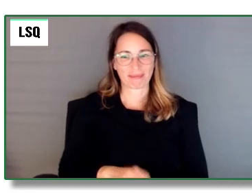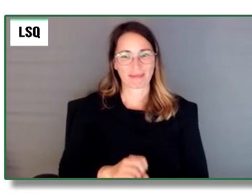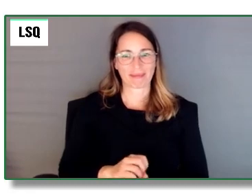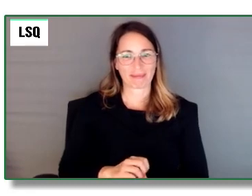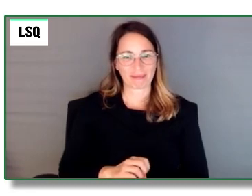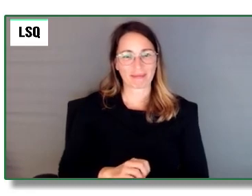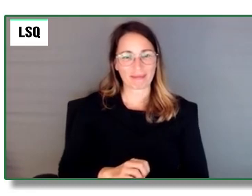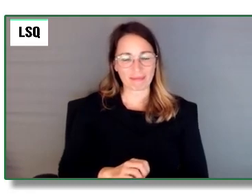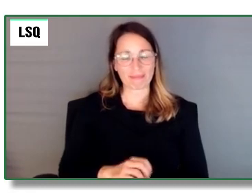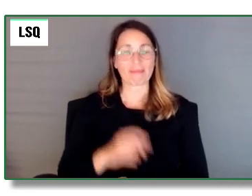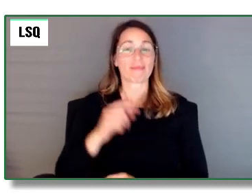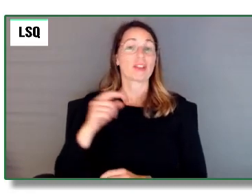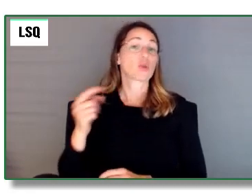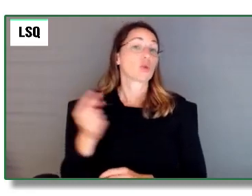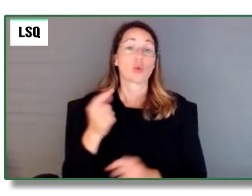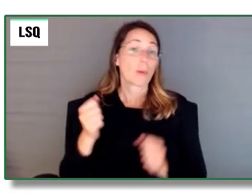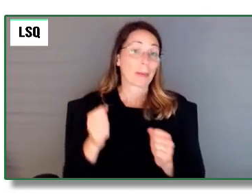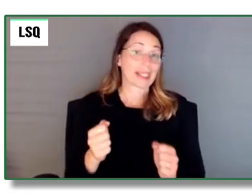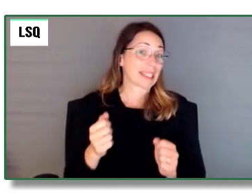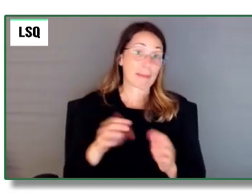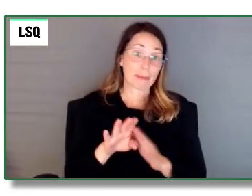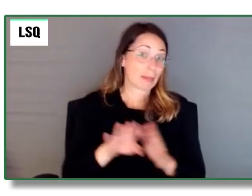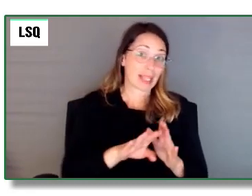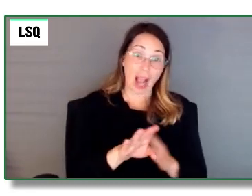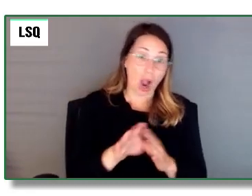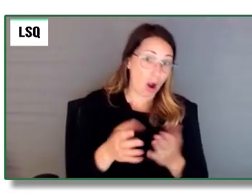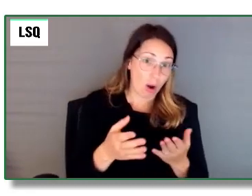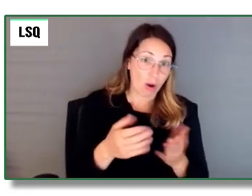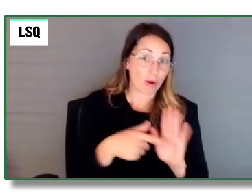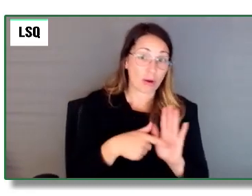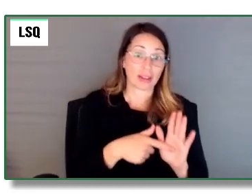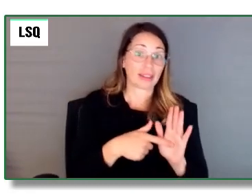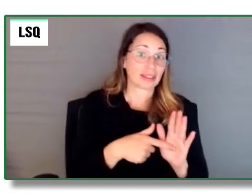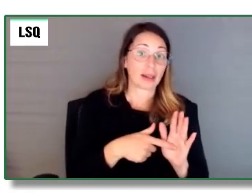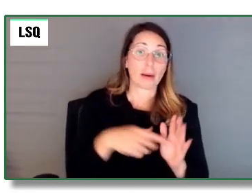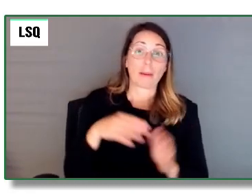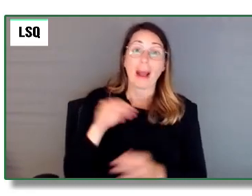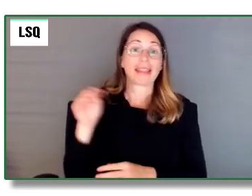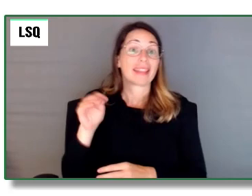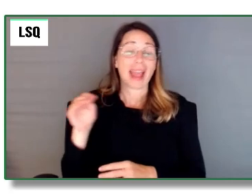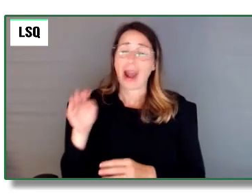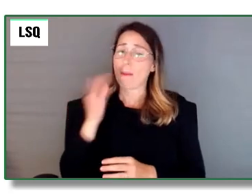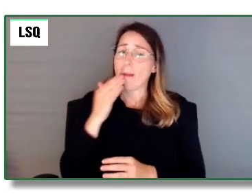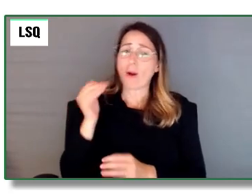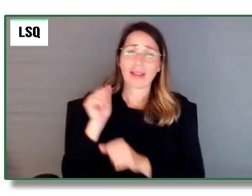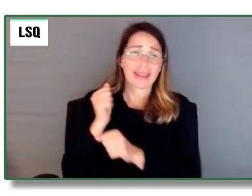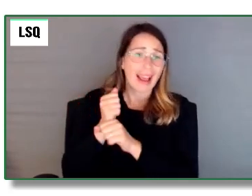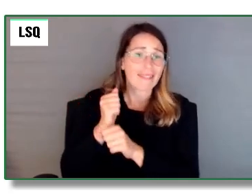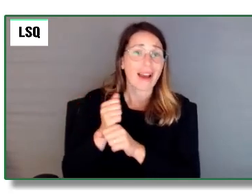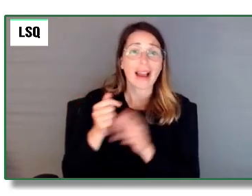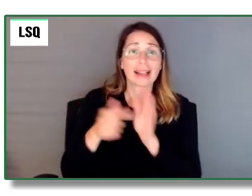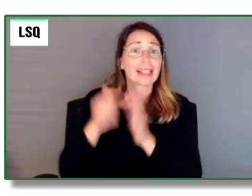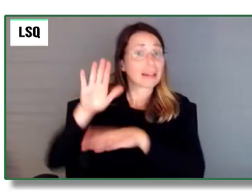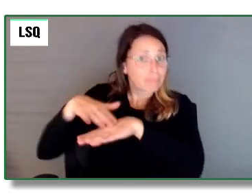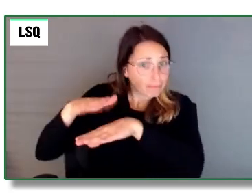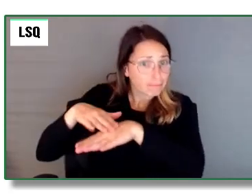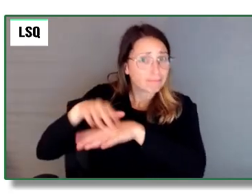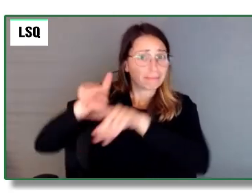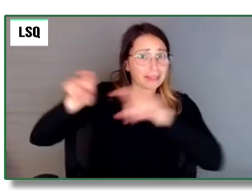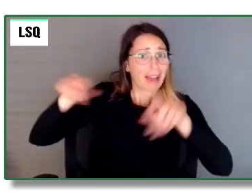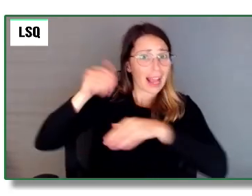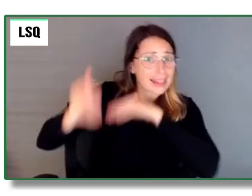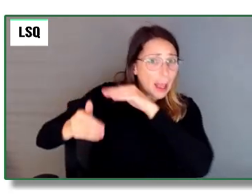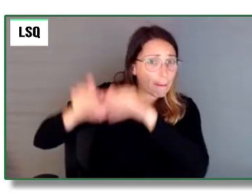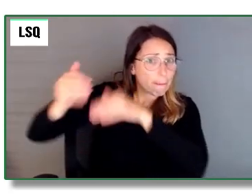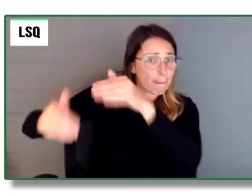Il y a toujours des possibilités d'amélioration. Mahathir a fait un excellent travail en signalant les différentes étapes par lesquelles passent